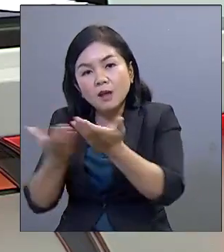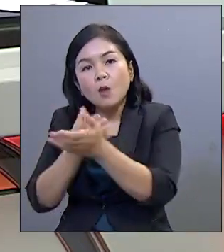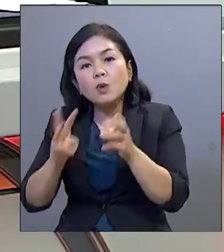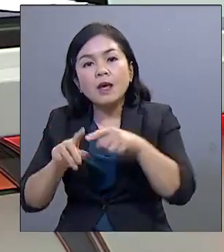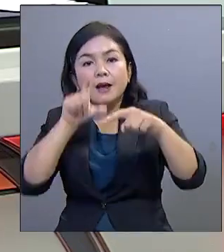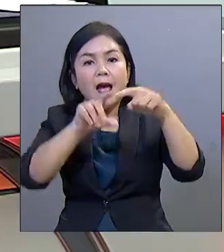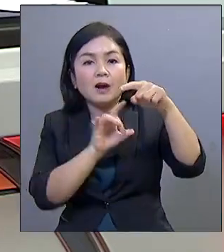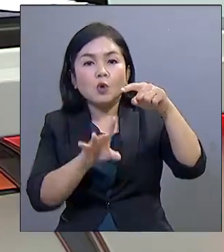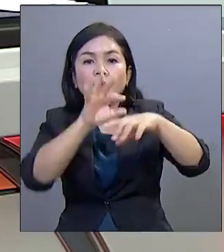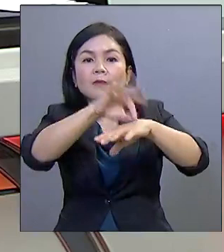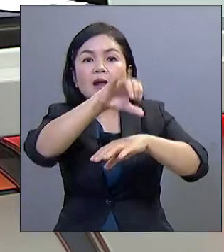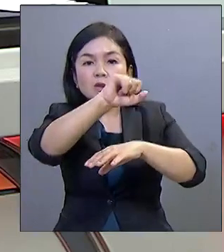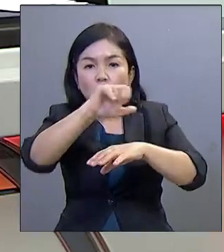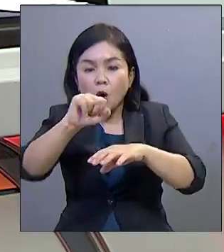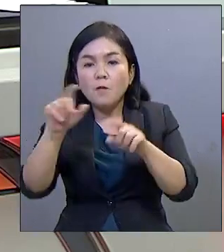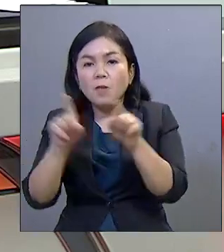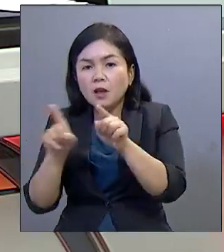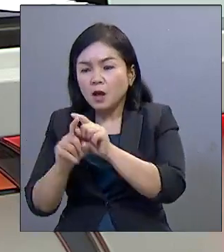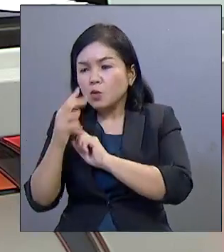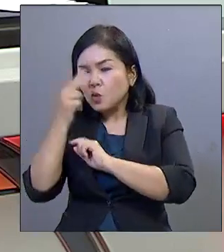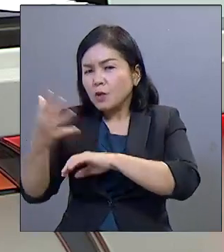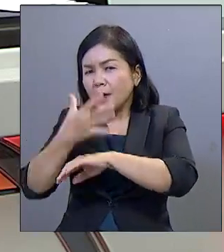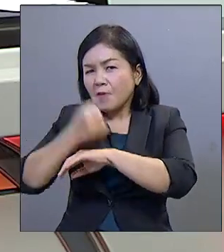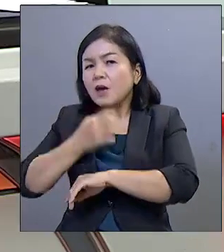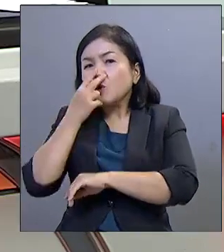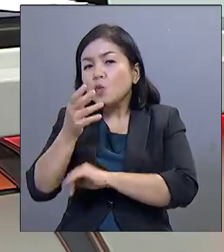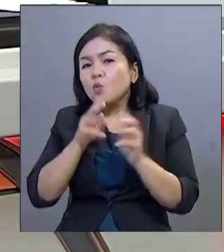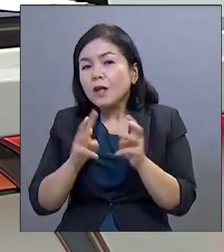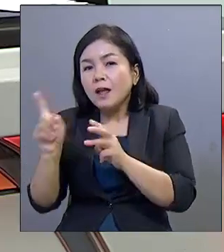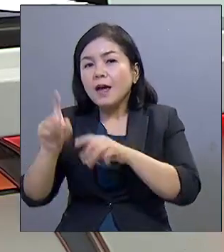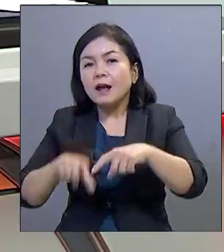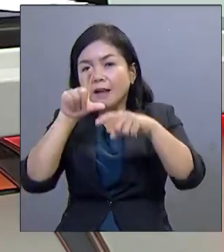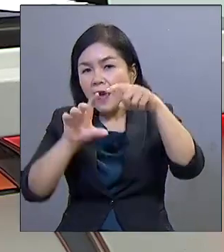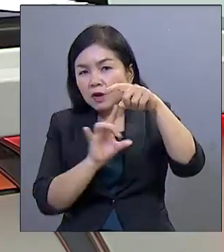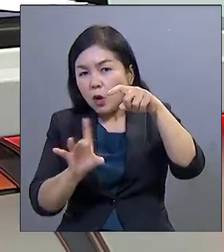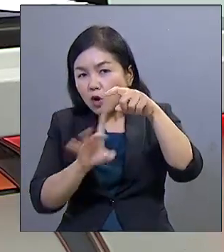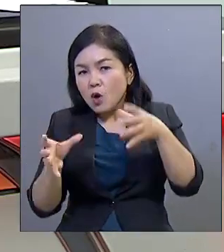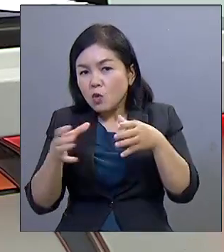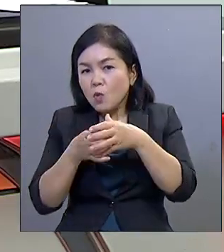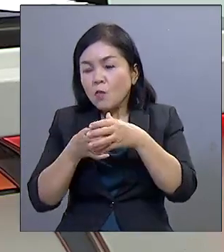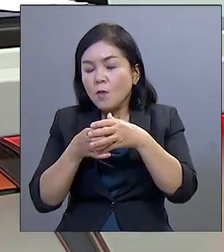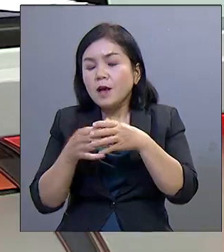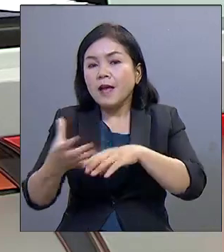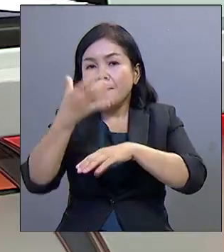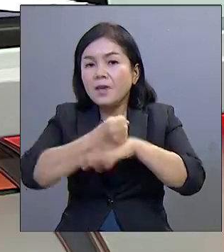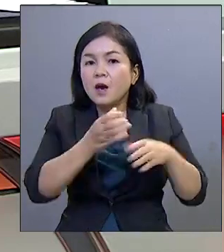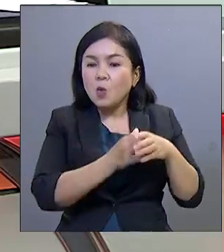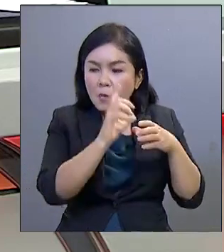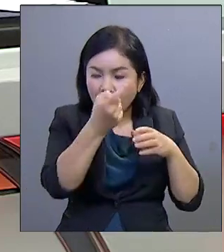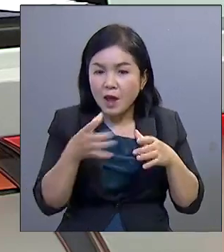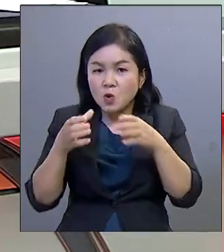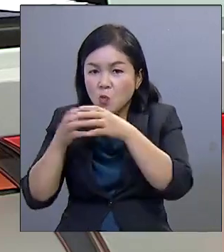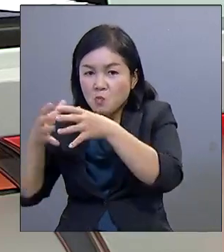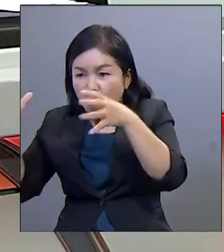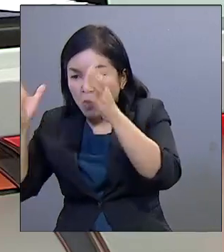ารร้อยซึ่งก็คอการเมืเขามองกนนะคะว่านี่คือสูตที่จาชชตาพักการเมืองเกิดใหม่และพักใหญ่